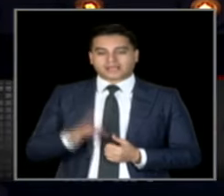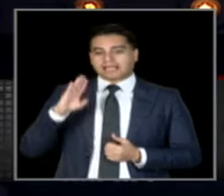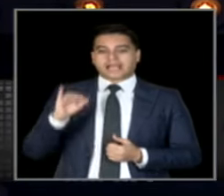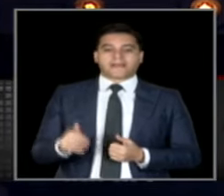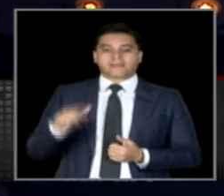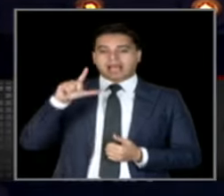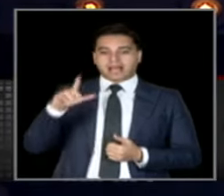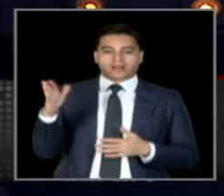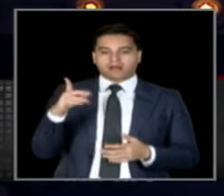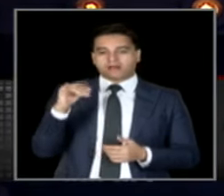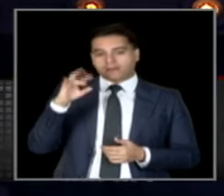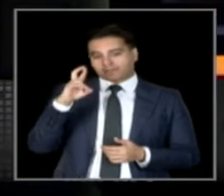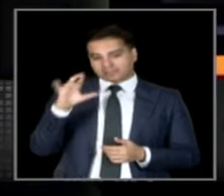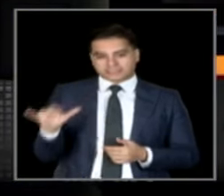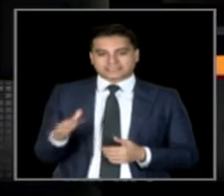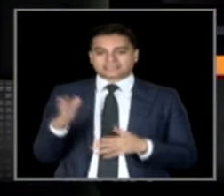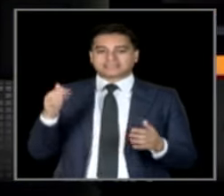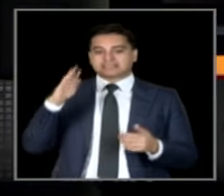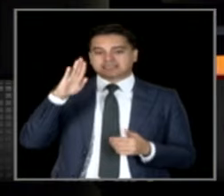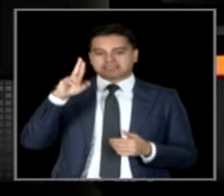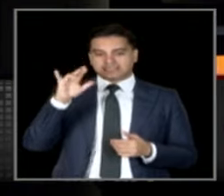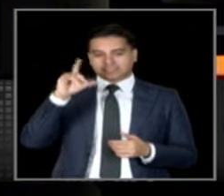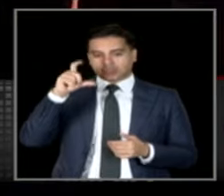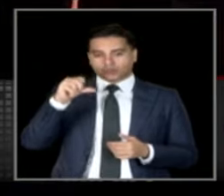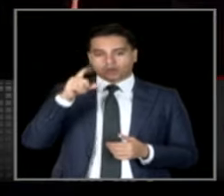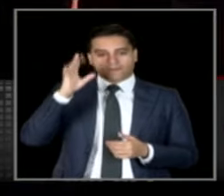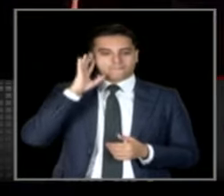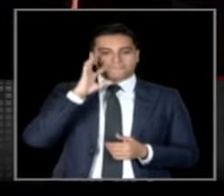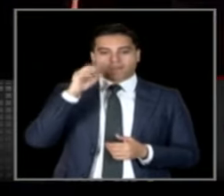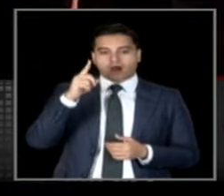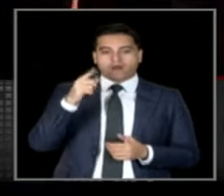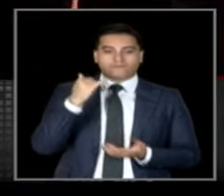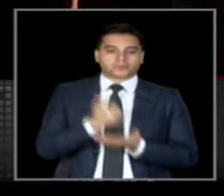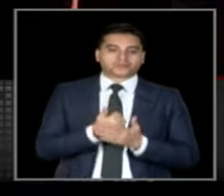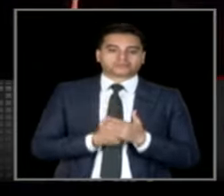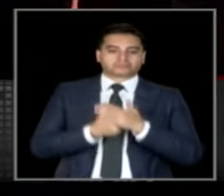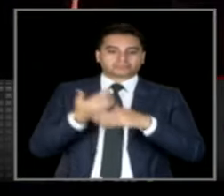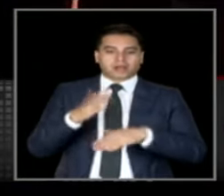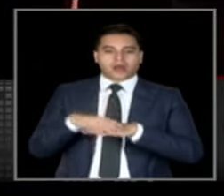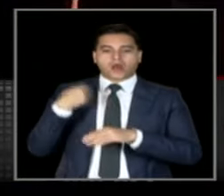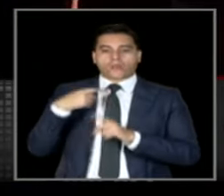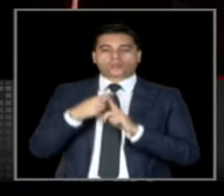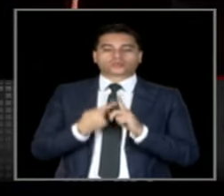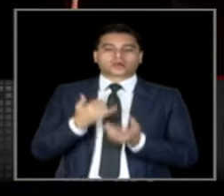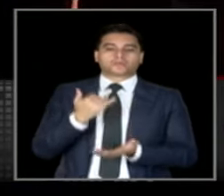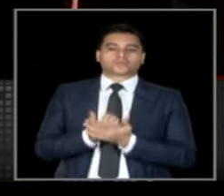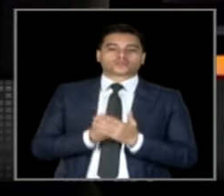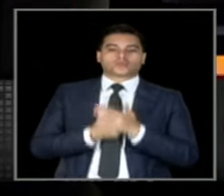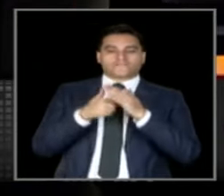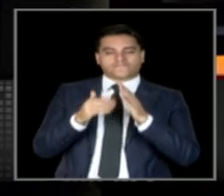كمال رمزي ستينو هو أحد أبرز من تولوا إحدى الوزارات في